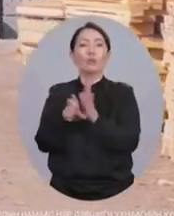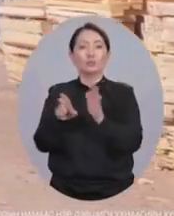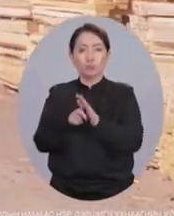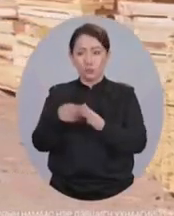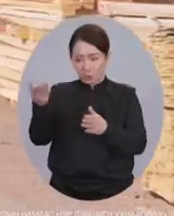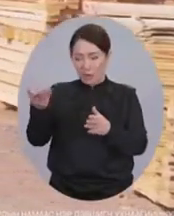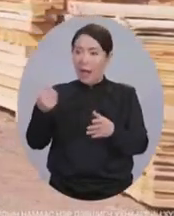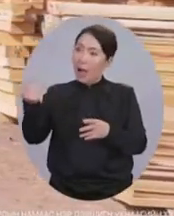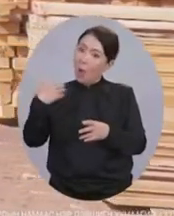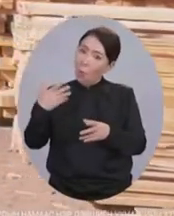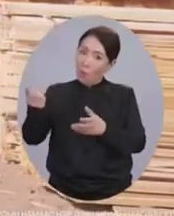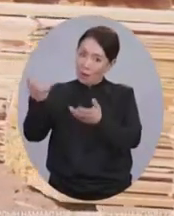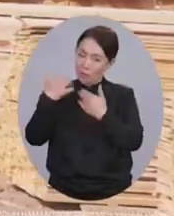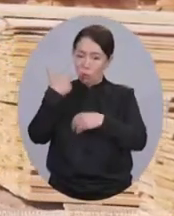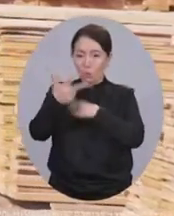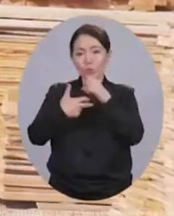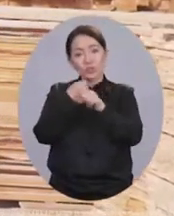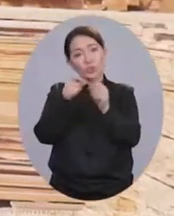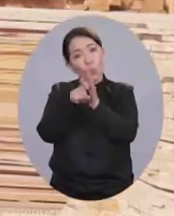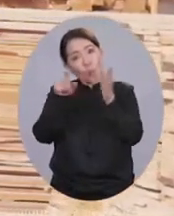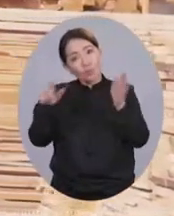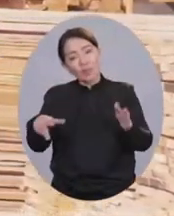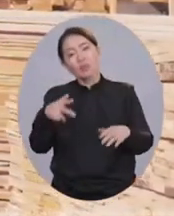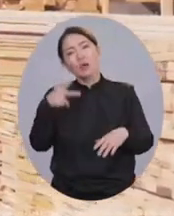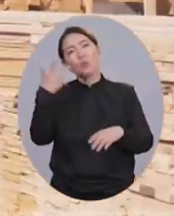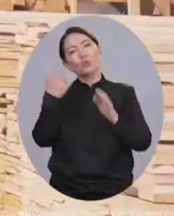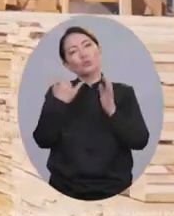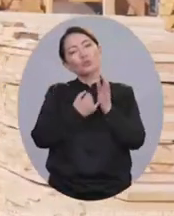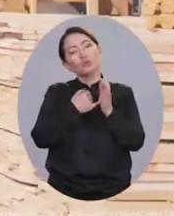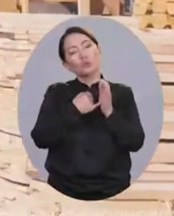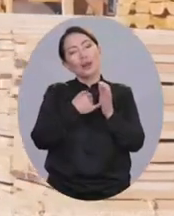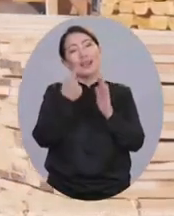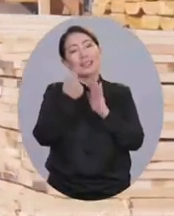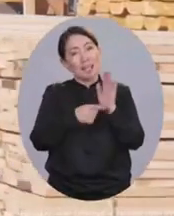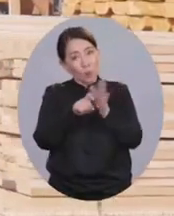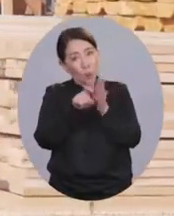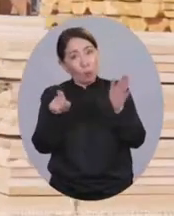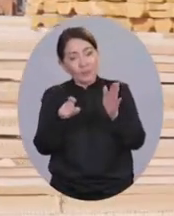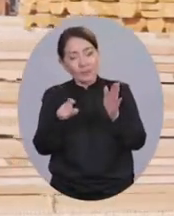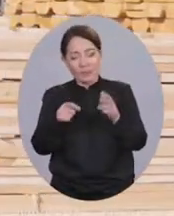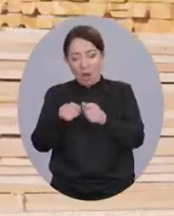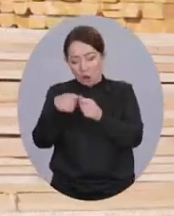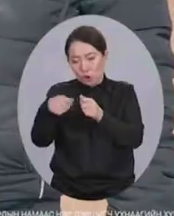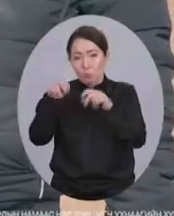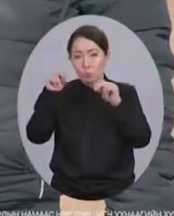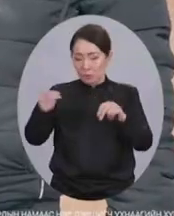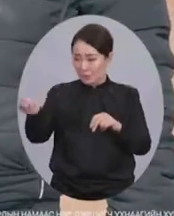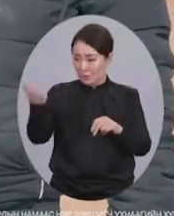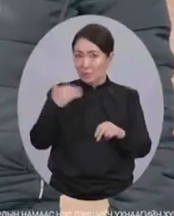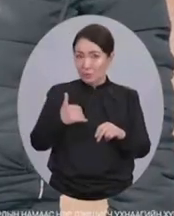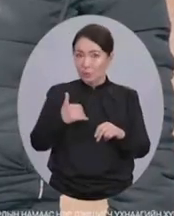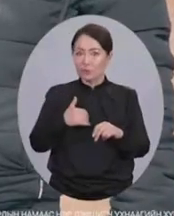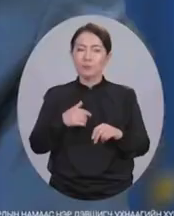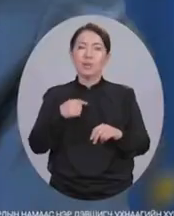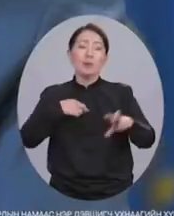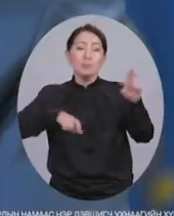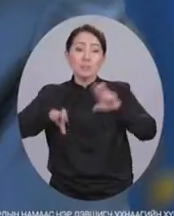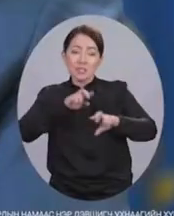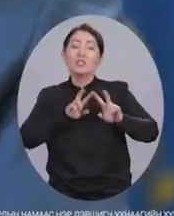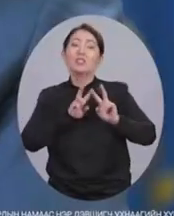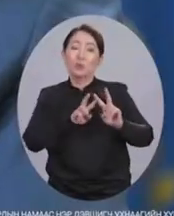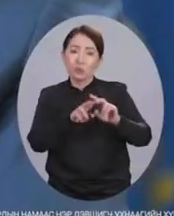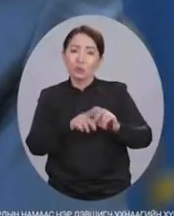байна. Та тэрийг ах уу 3 жилийн хугацаанд 36 сарын хугацаанд ингээд төлөлтөө хийгээд явах юм байна гэдэг. Одоо бизнесийг өргөжлүүлж